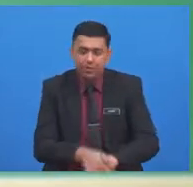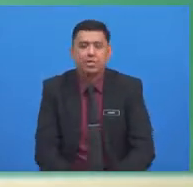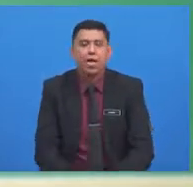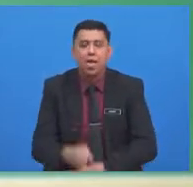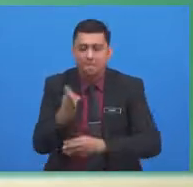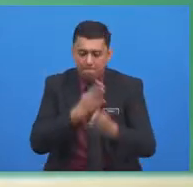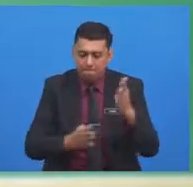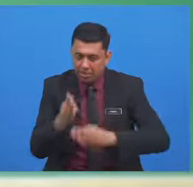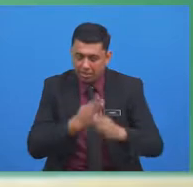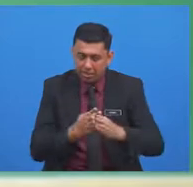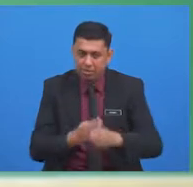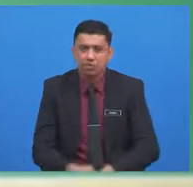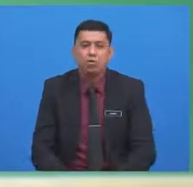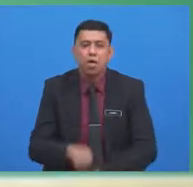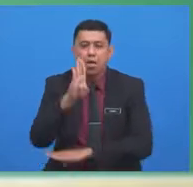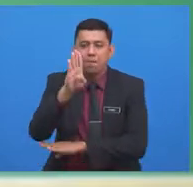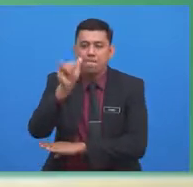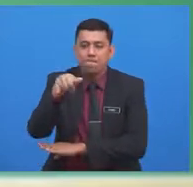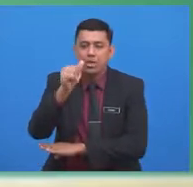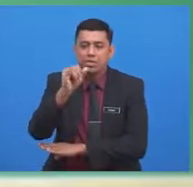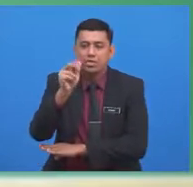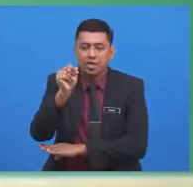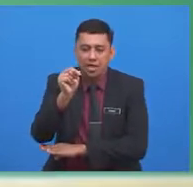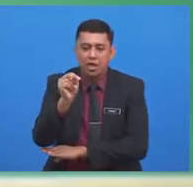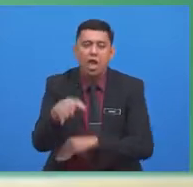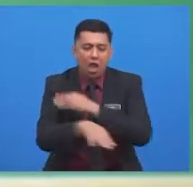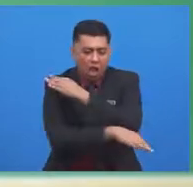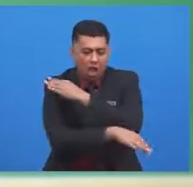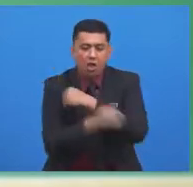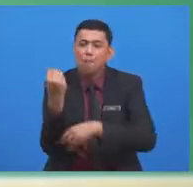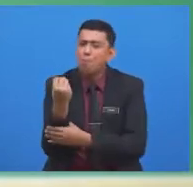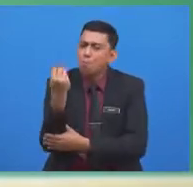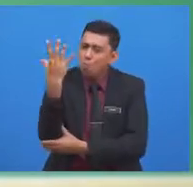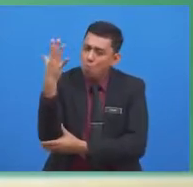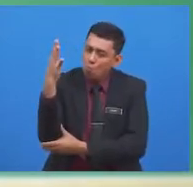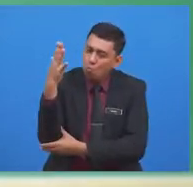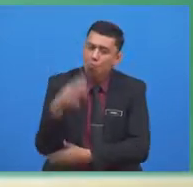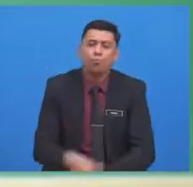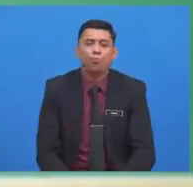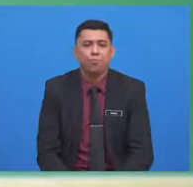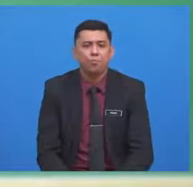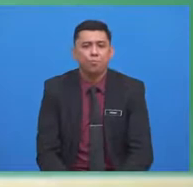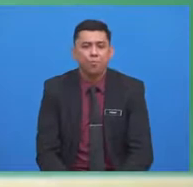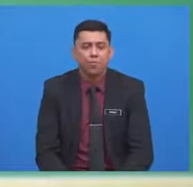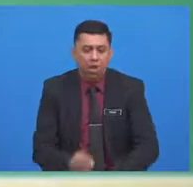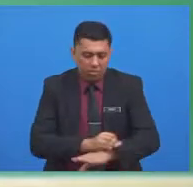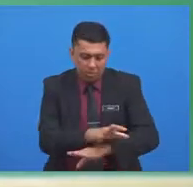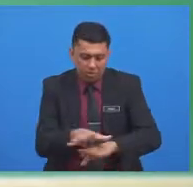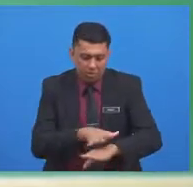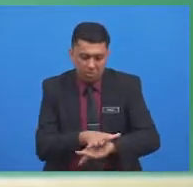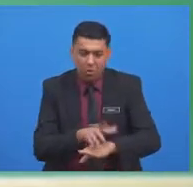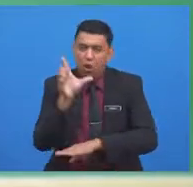biologi oleh bajian akar pokok. Bahan organik yang banyak akan mempengaruhi luluh hawa